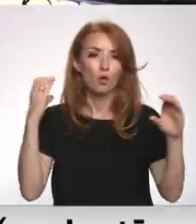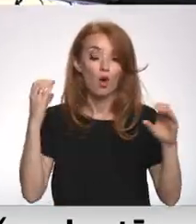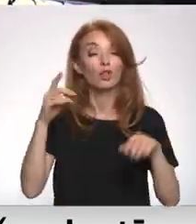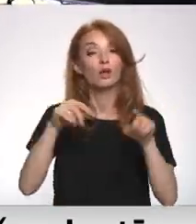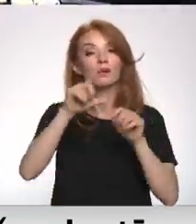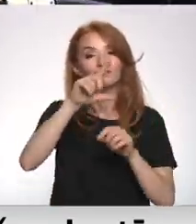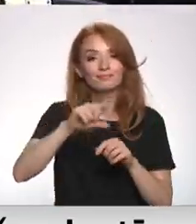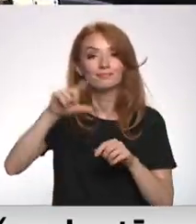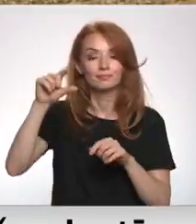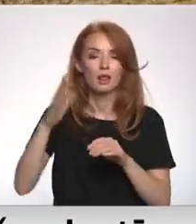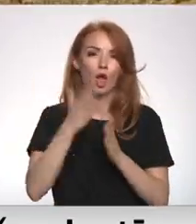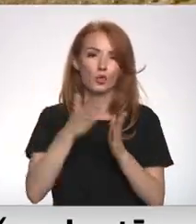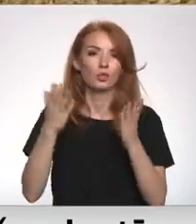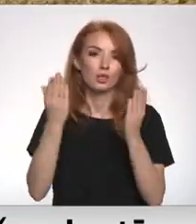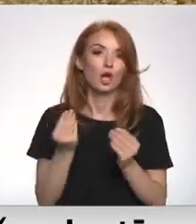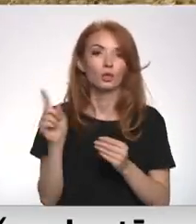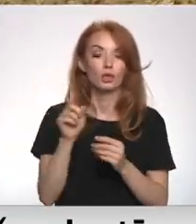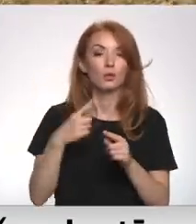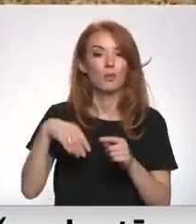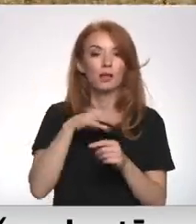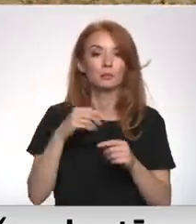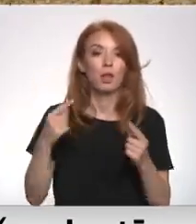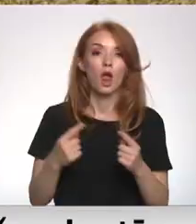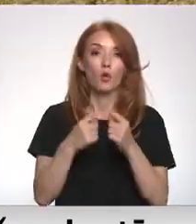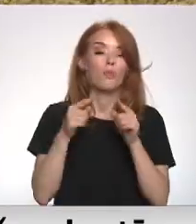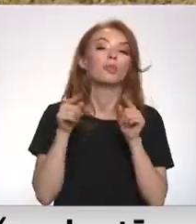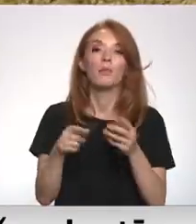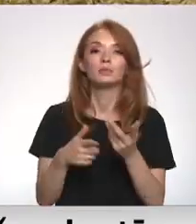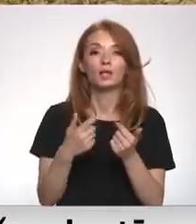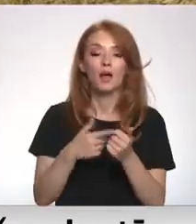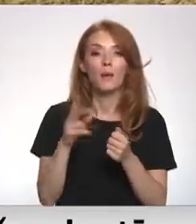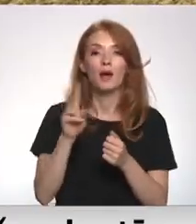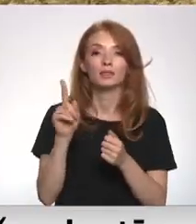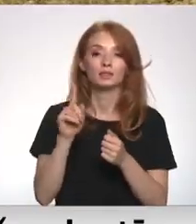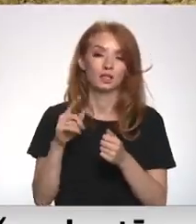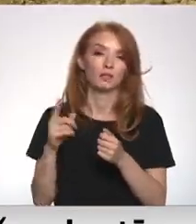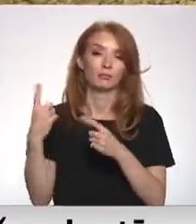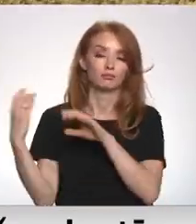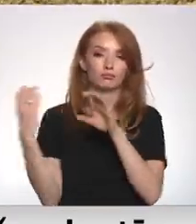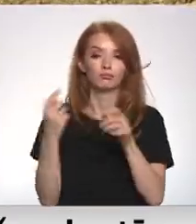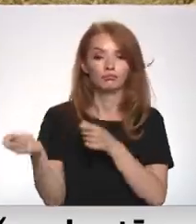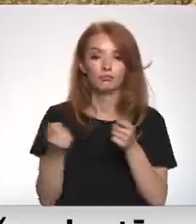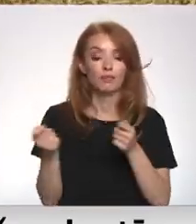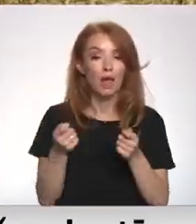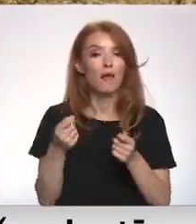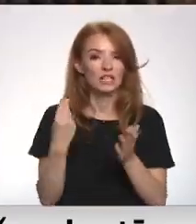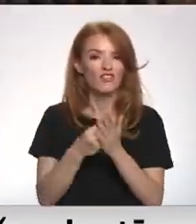mazāk, bet nu, mēs pielāgojamies arī tam skaitam, kas tiek padots. Izvērtējot visus riskus,